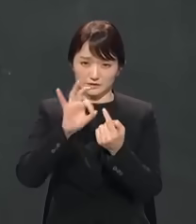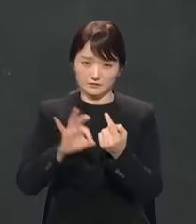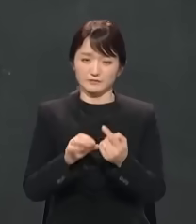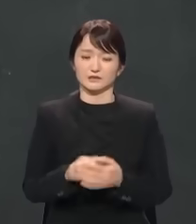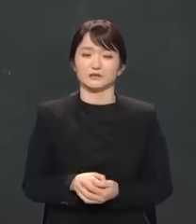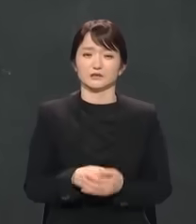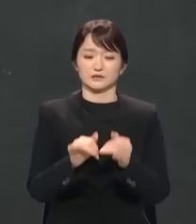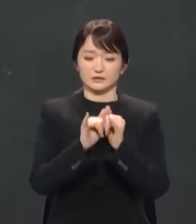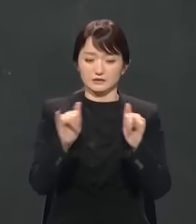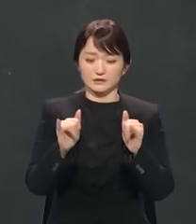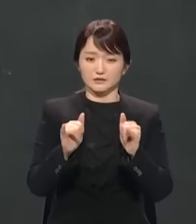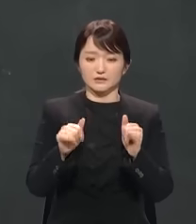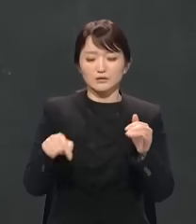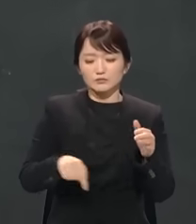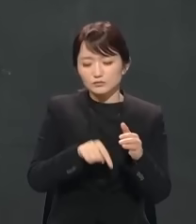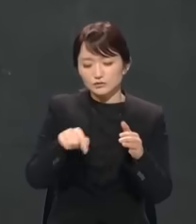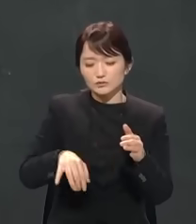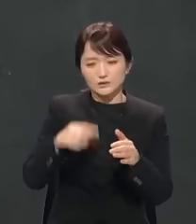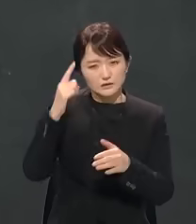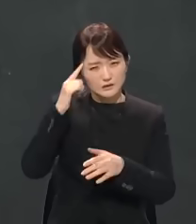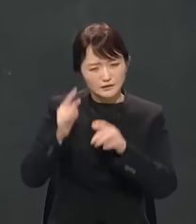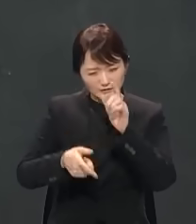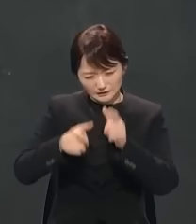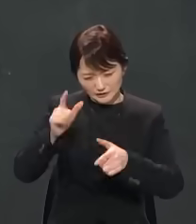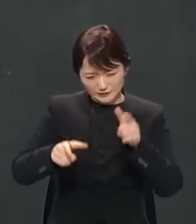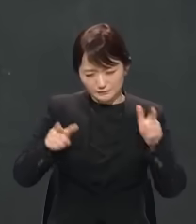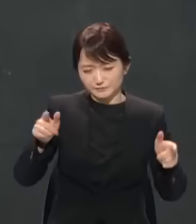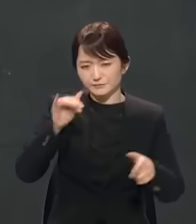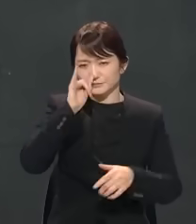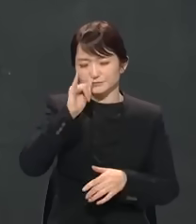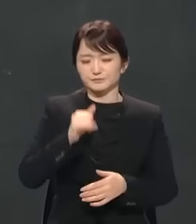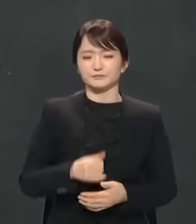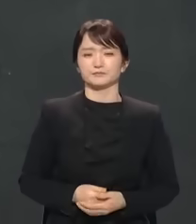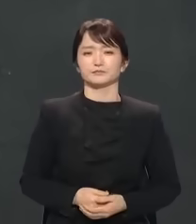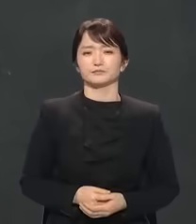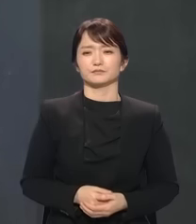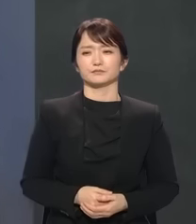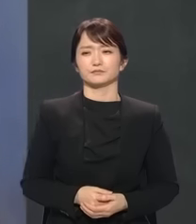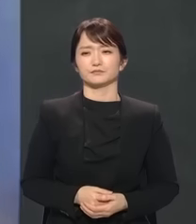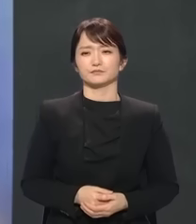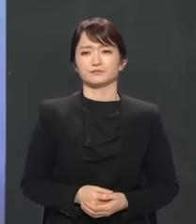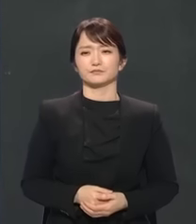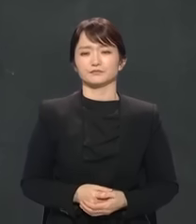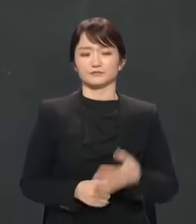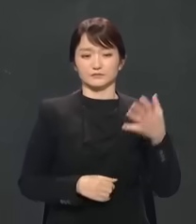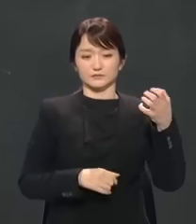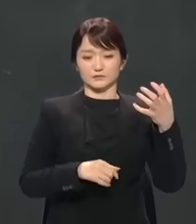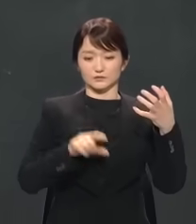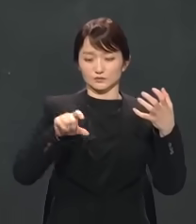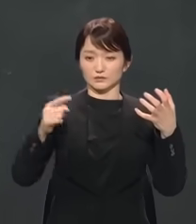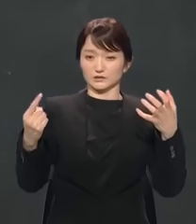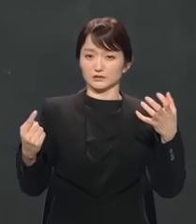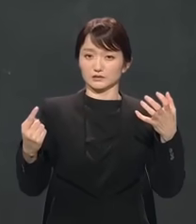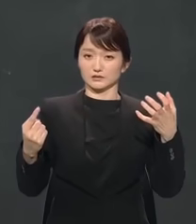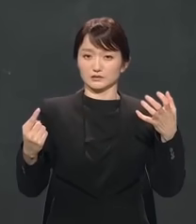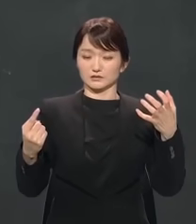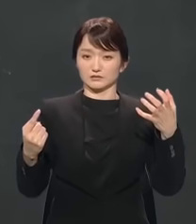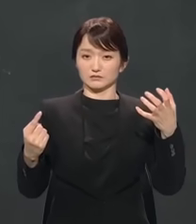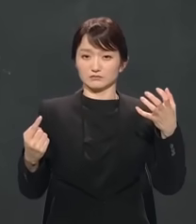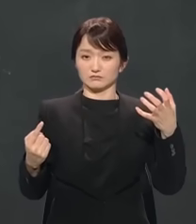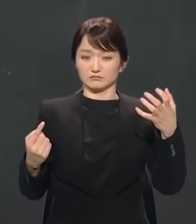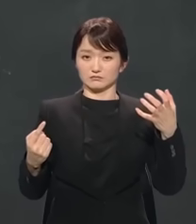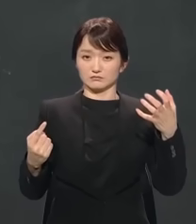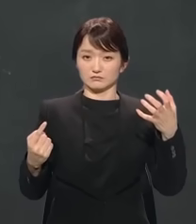다른 의견을 가지고 있는 그 일정한 부분에 사람들이 있습니다 사실 99대 1이라고 하면 뭐 현실적으로